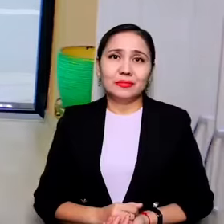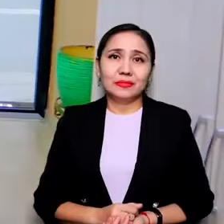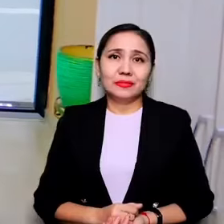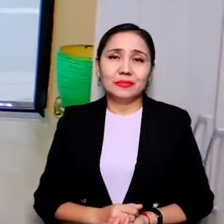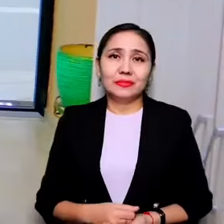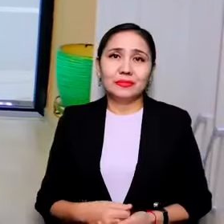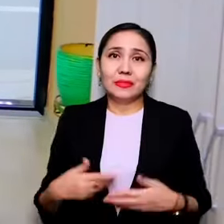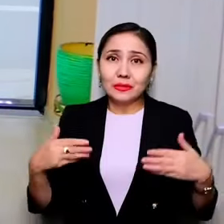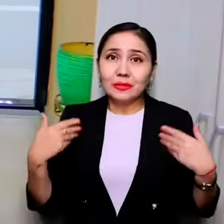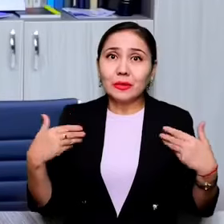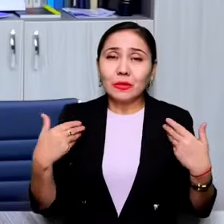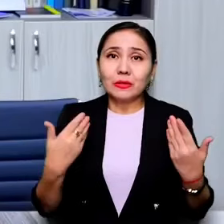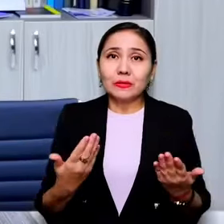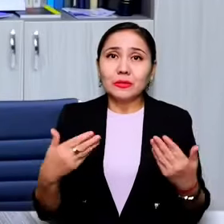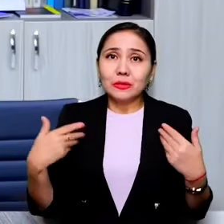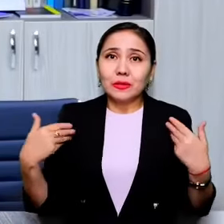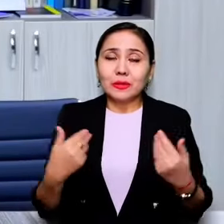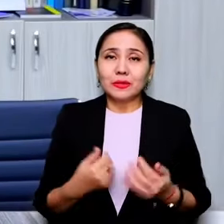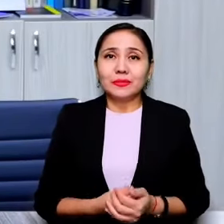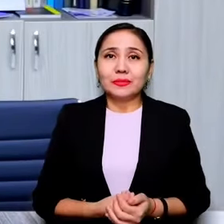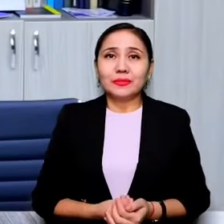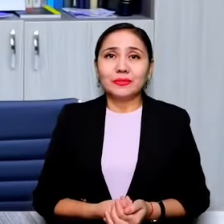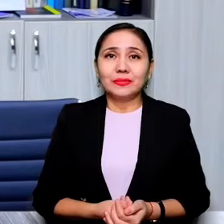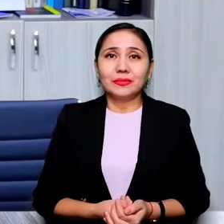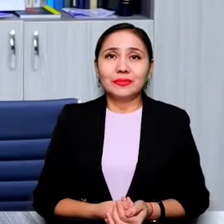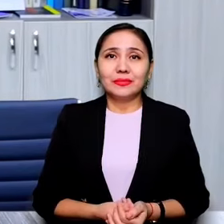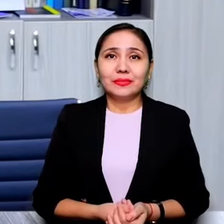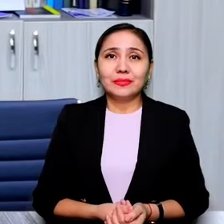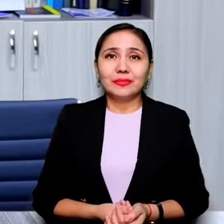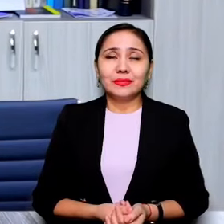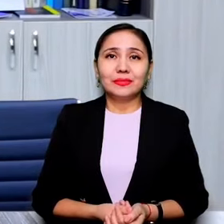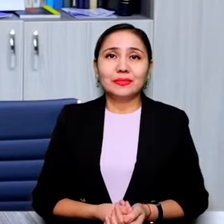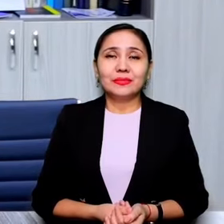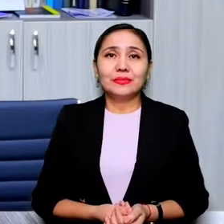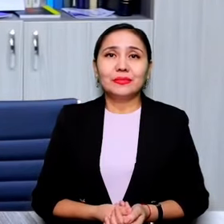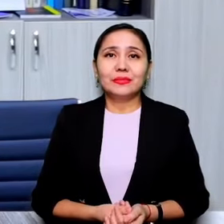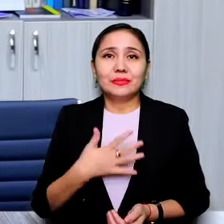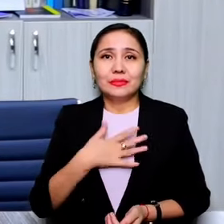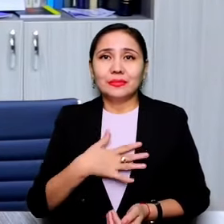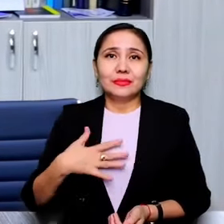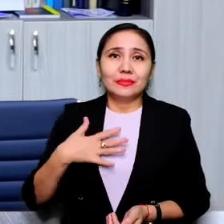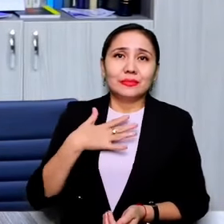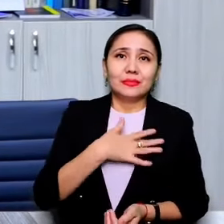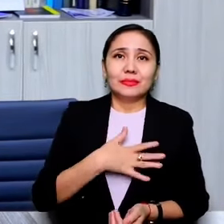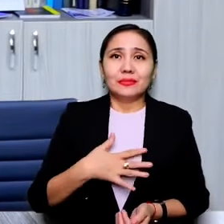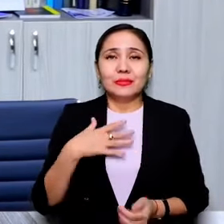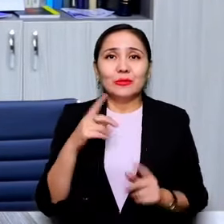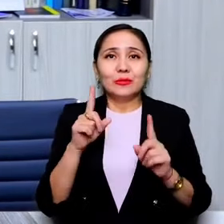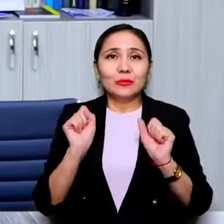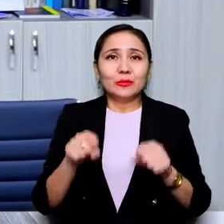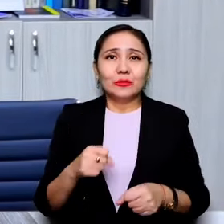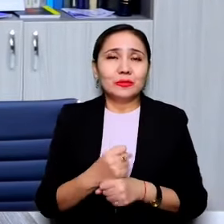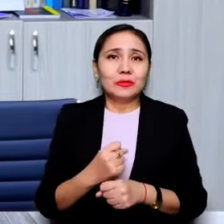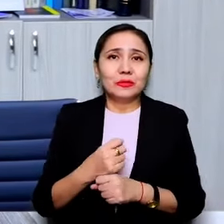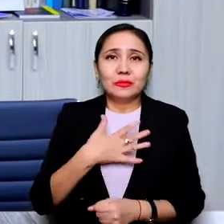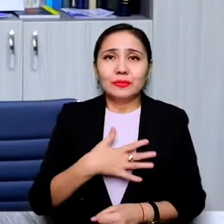اسلام علیکم اینده ارکیک اوز اشخانه سده مقصه بولده